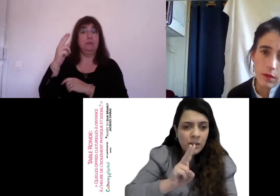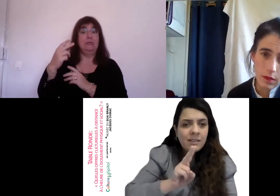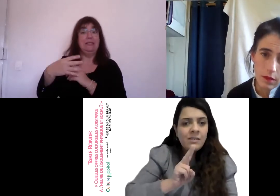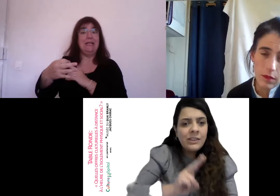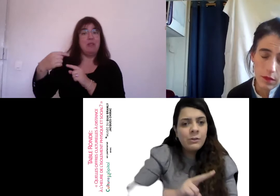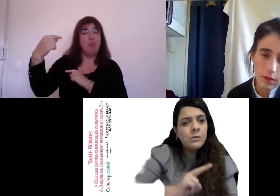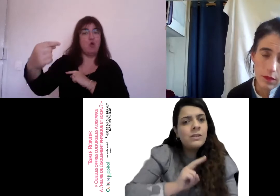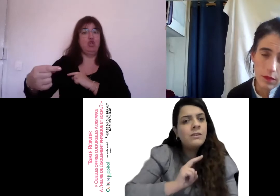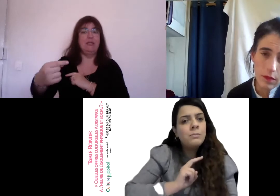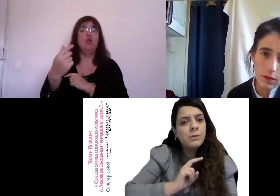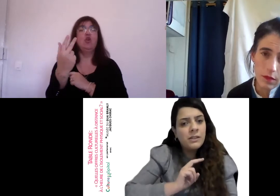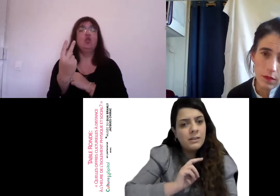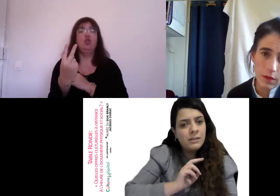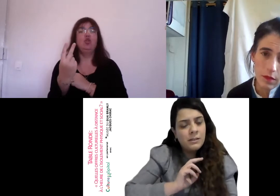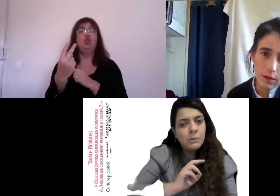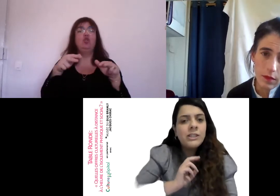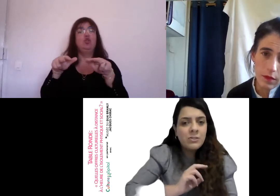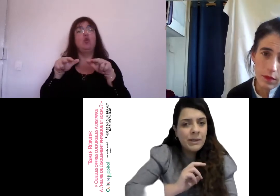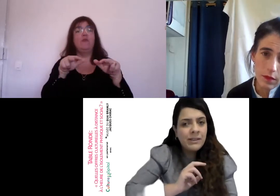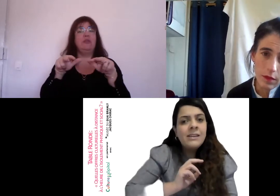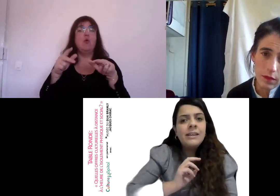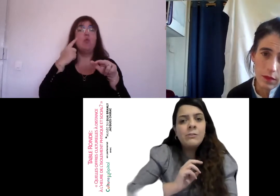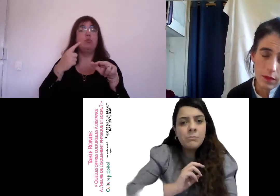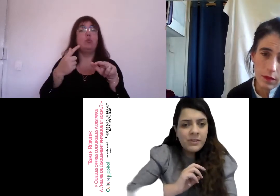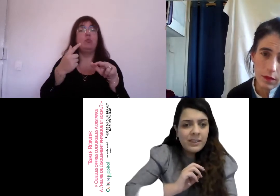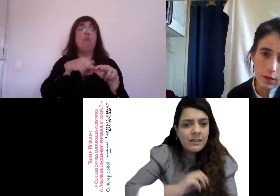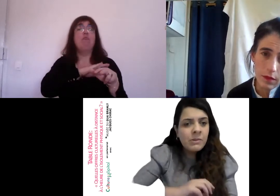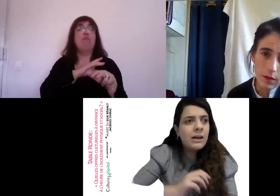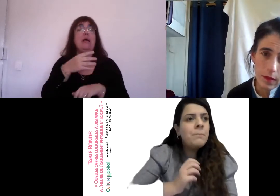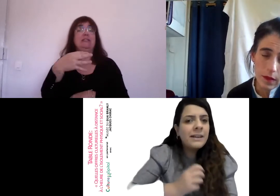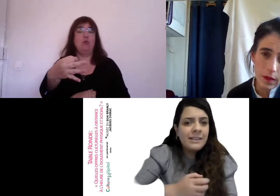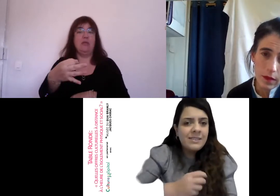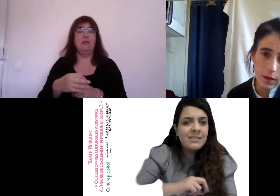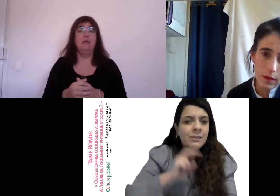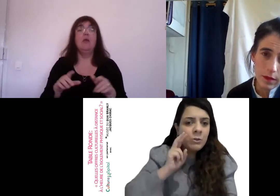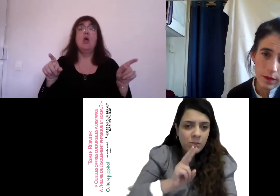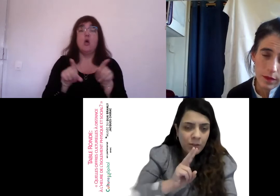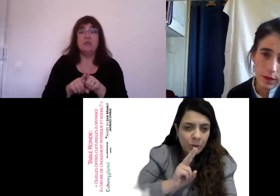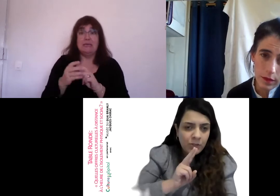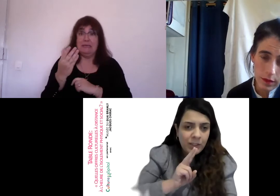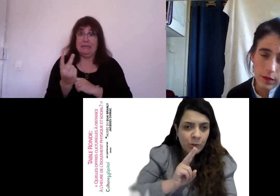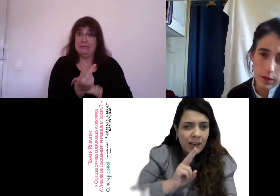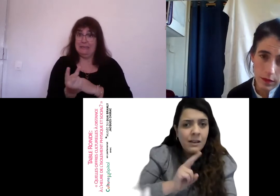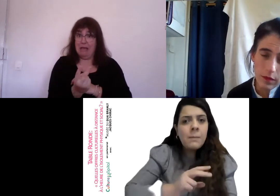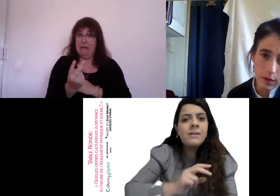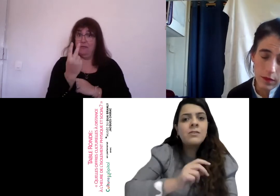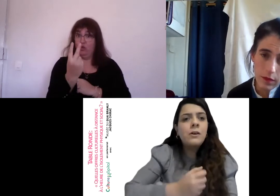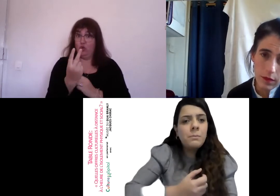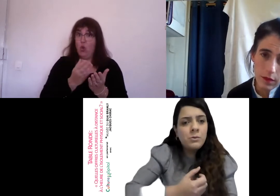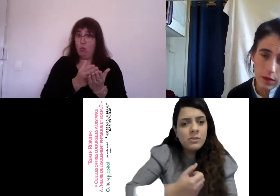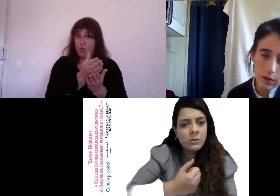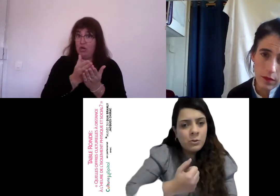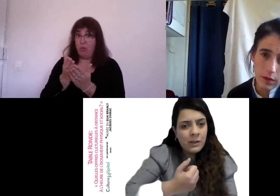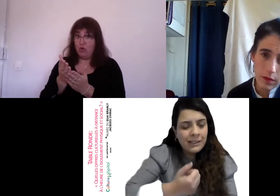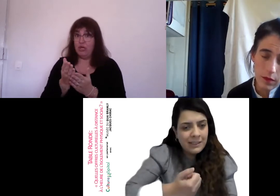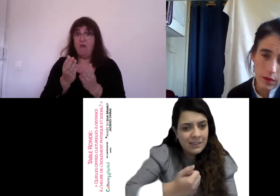deux vidéos pour chaque semaine. Et on pense carrément à pérenniser ces deux offres de vidéos-là parce qu'en